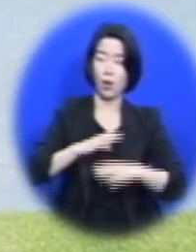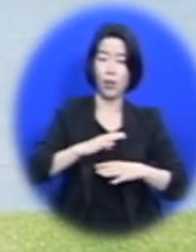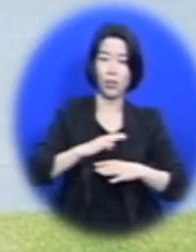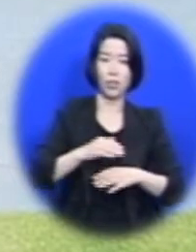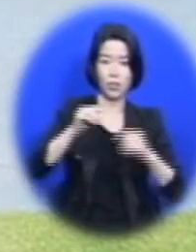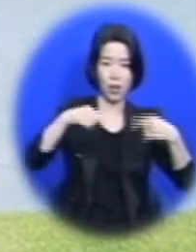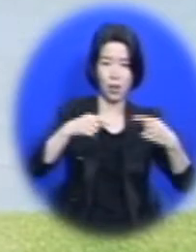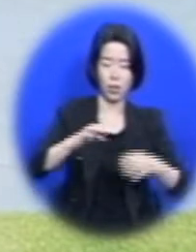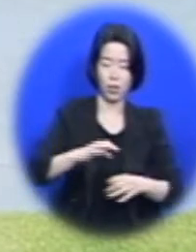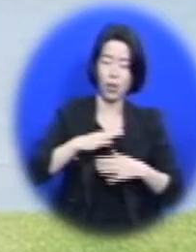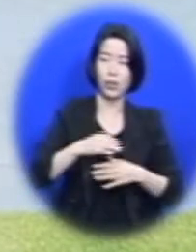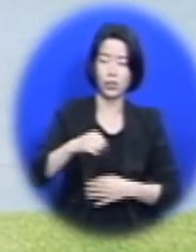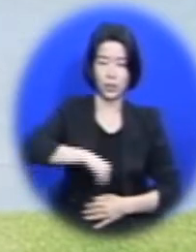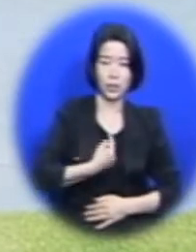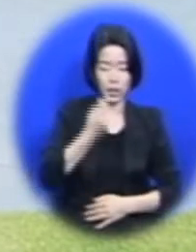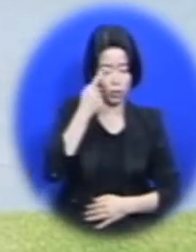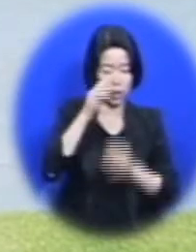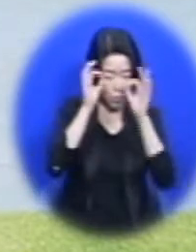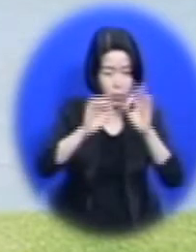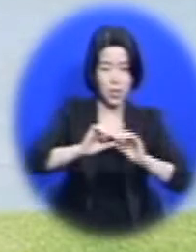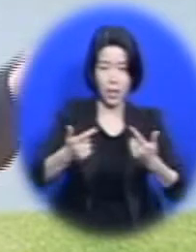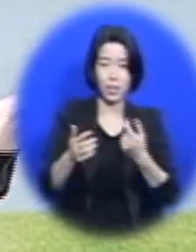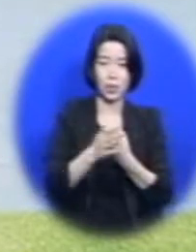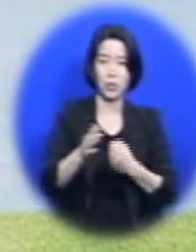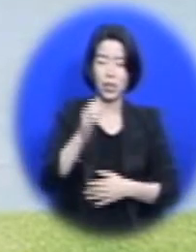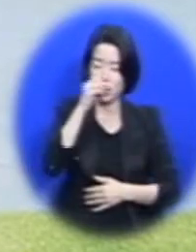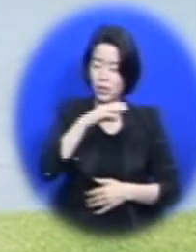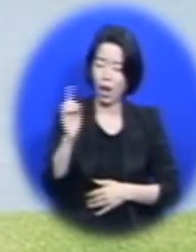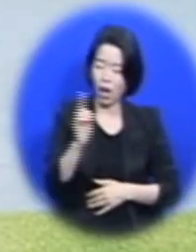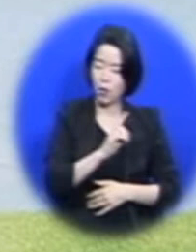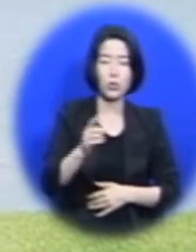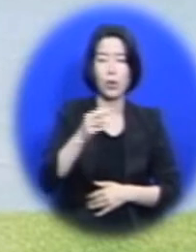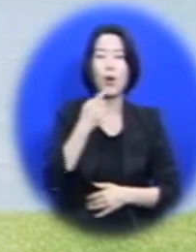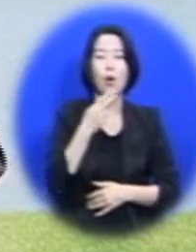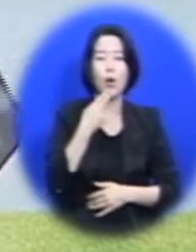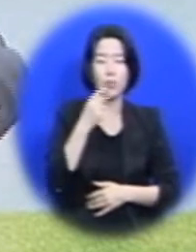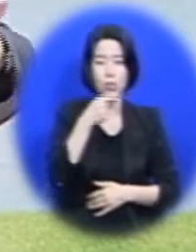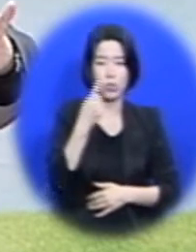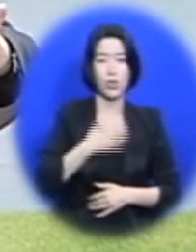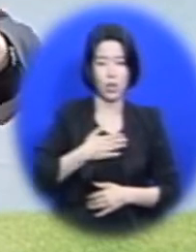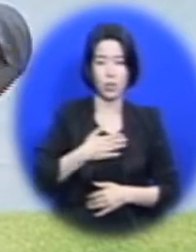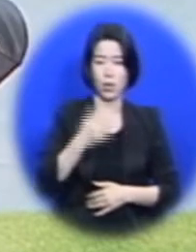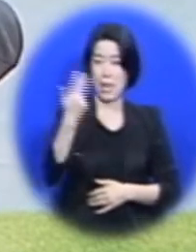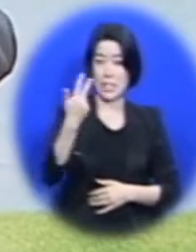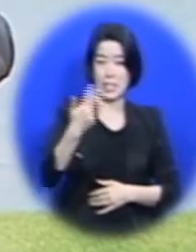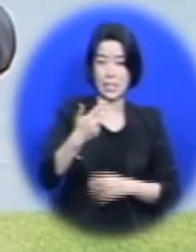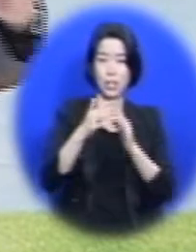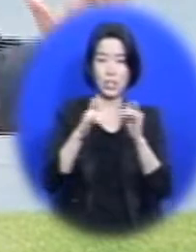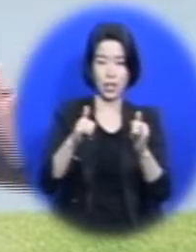엘리야가. 자기 눈에 보이지 않으니까 그냥 아무도 없는 줄만 아는 거예요. 7천명이나